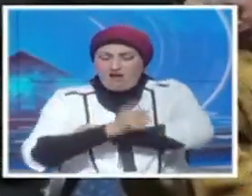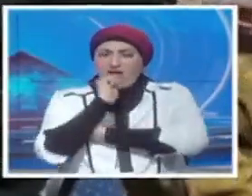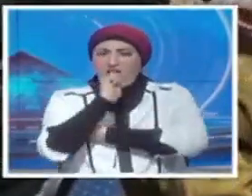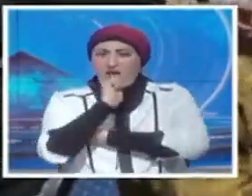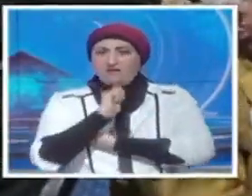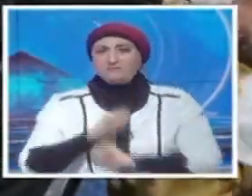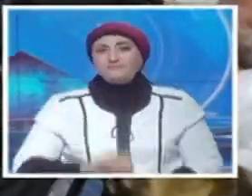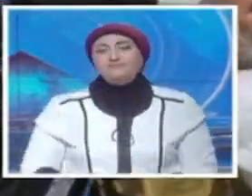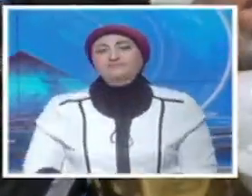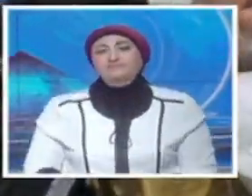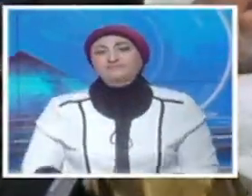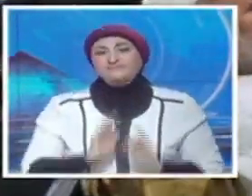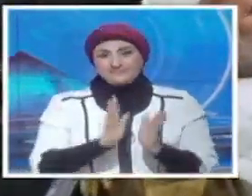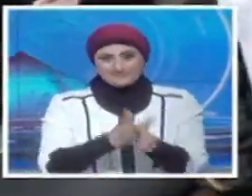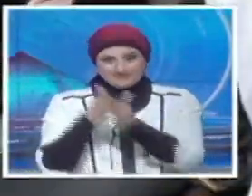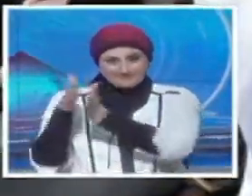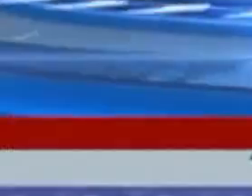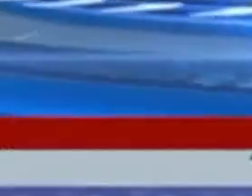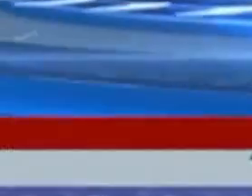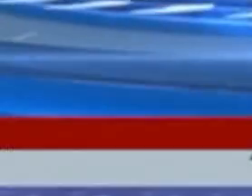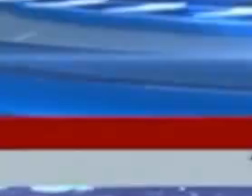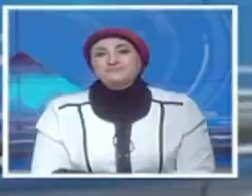احتياجا.